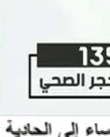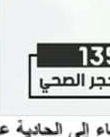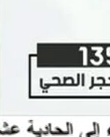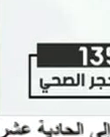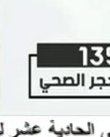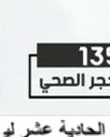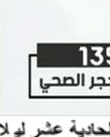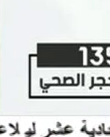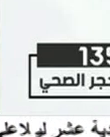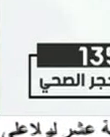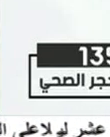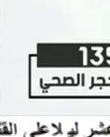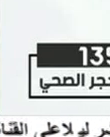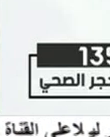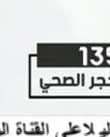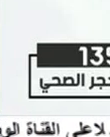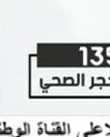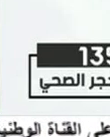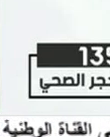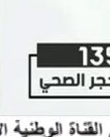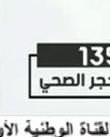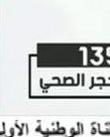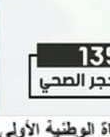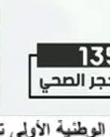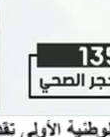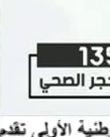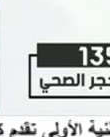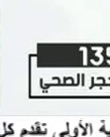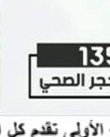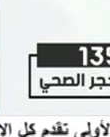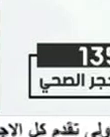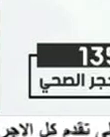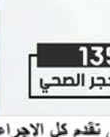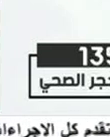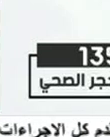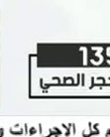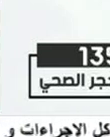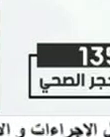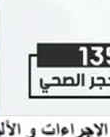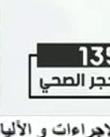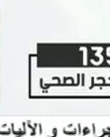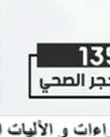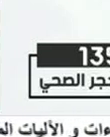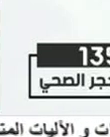اللي كذلك في العالم العدد يتزايد قاعد، و